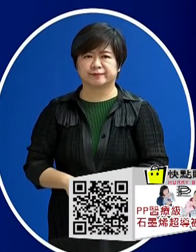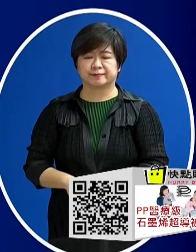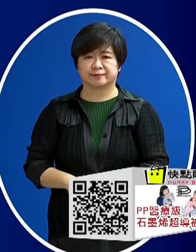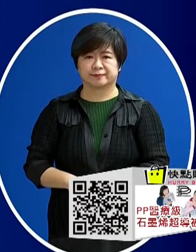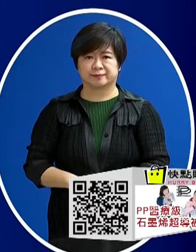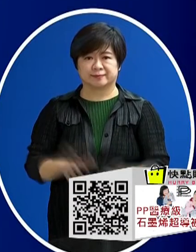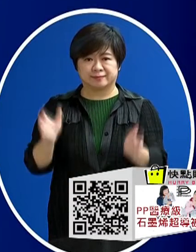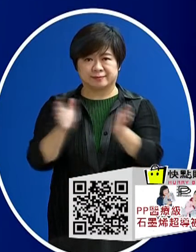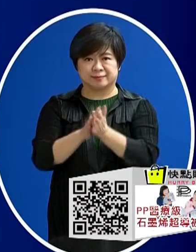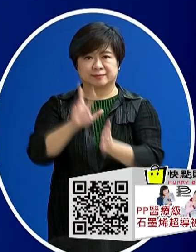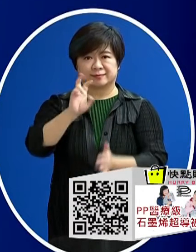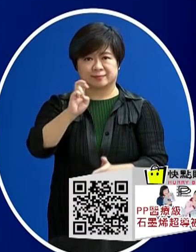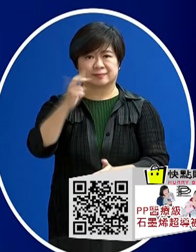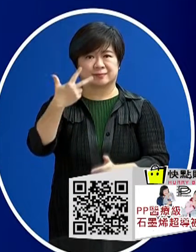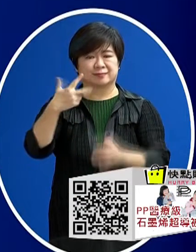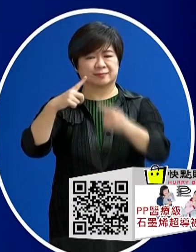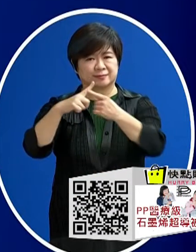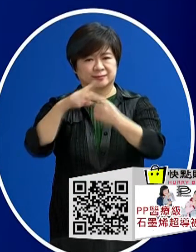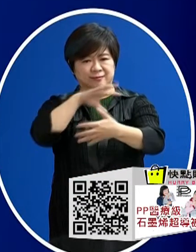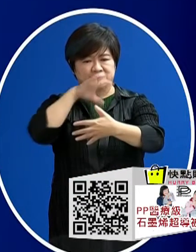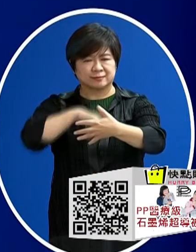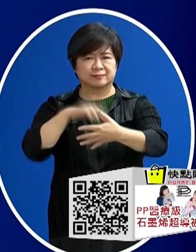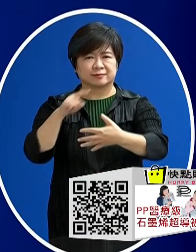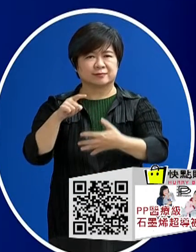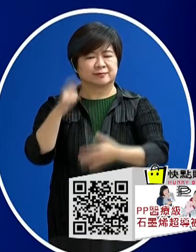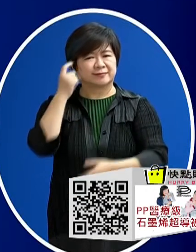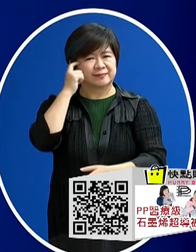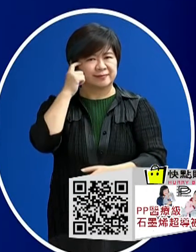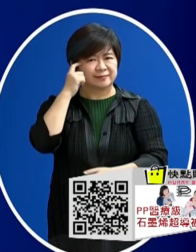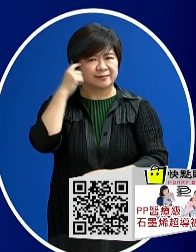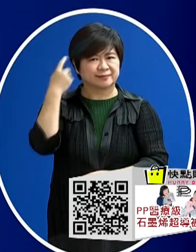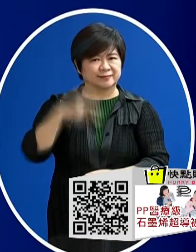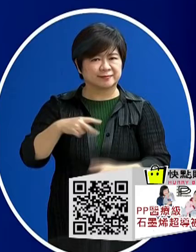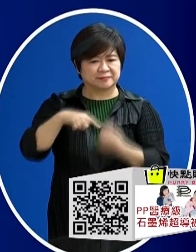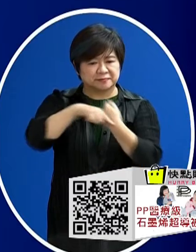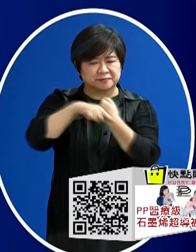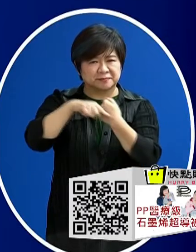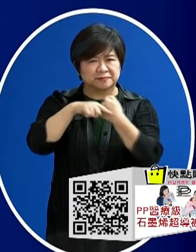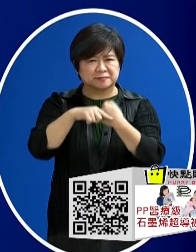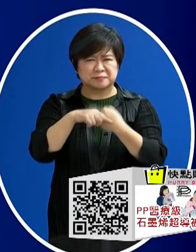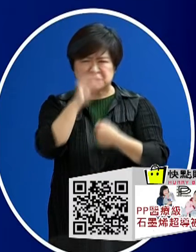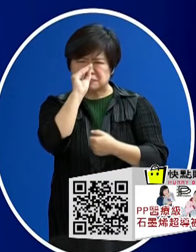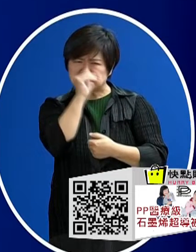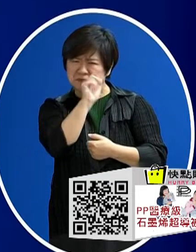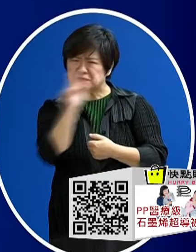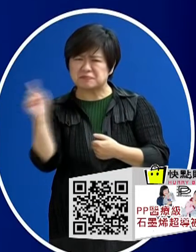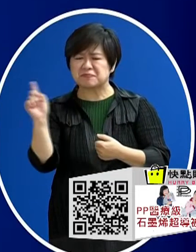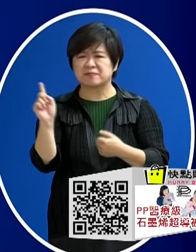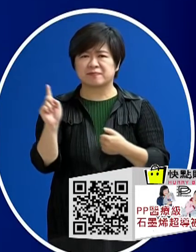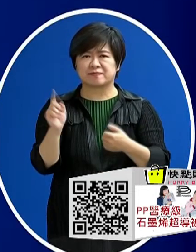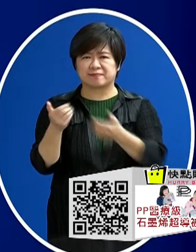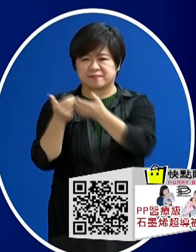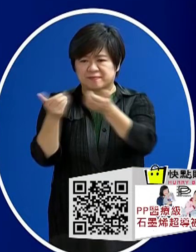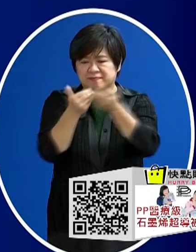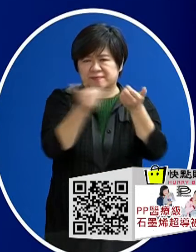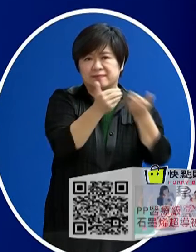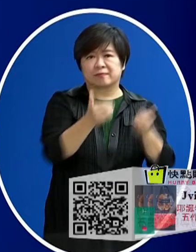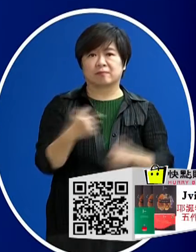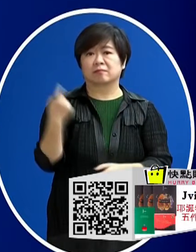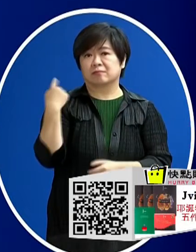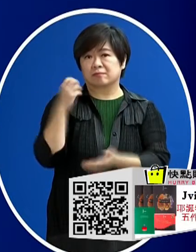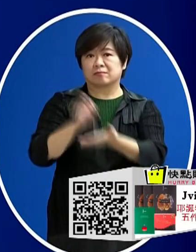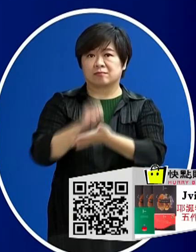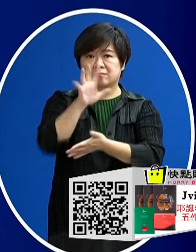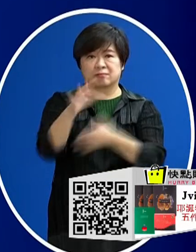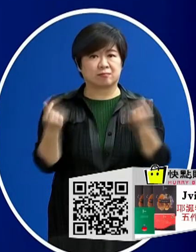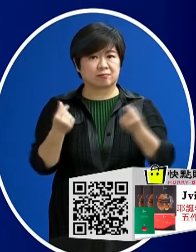这27例哈，大概大家也有一些兴趣想要做一点特征上的分析哈。那跟昨天报告的差不多哈，